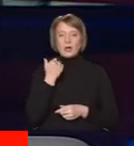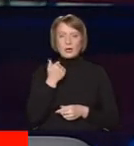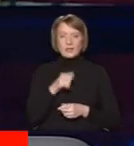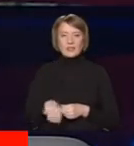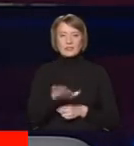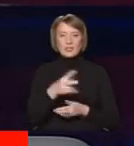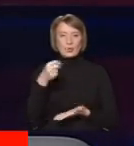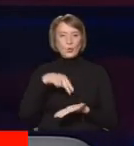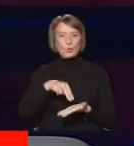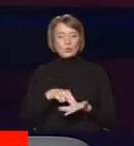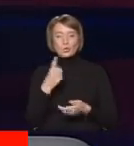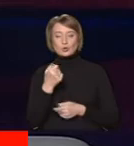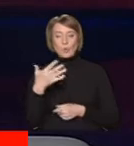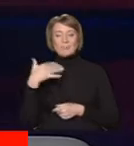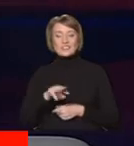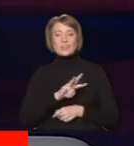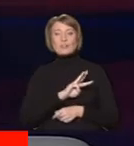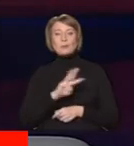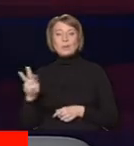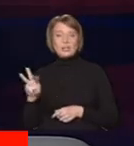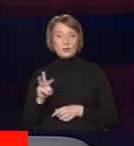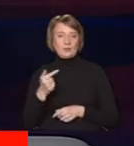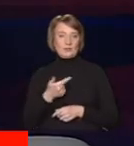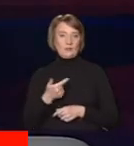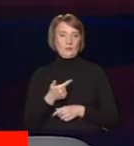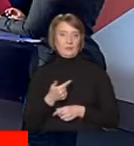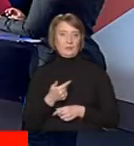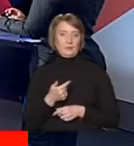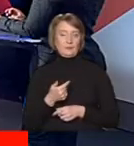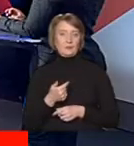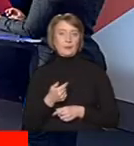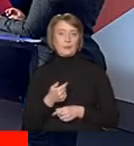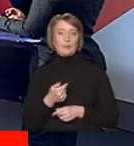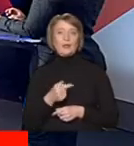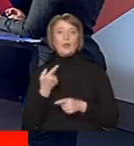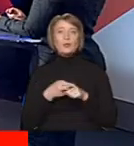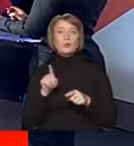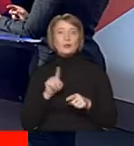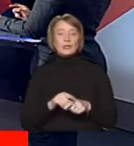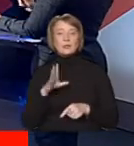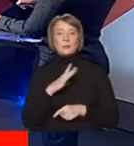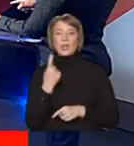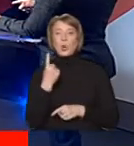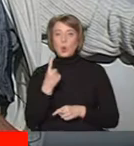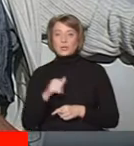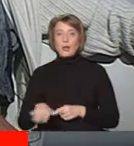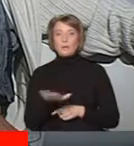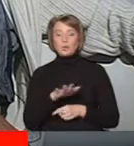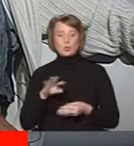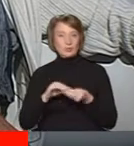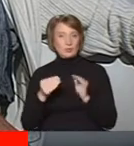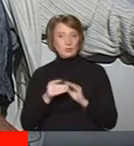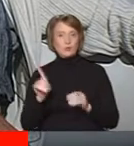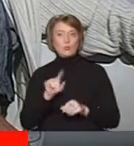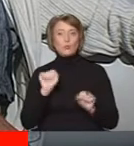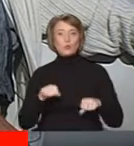коштувала 150 мільйонів гривень, а на неї списали 500 мільйонів гривень, так? Покладання нових мереж. Так? То це одна величезна проблема. Суд тобто що говорить? Можна робити...